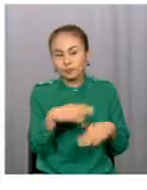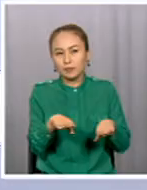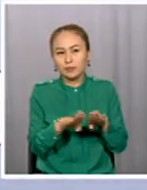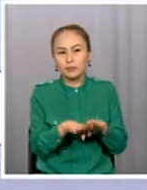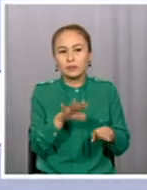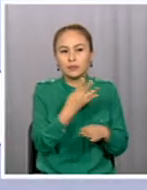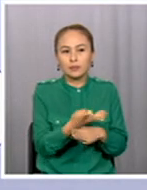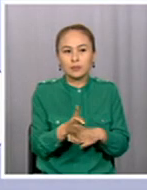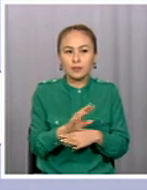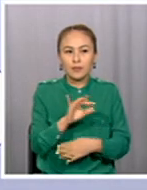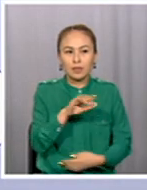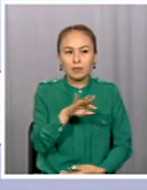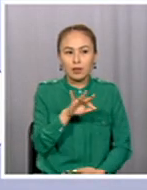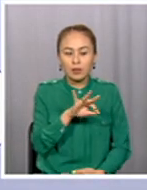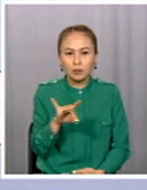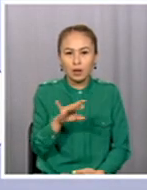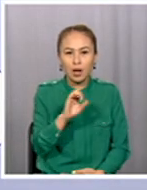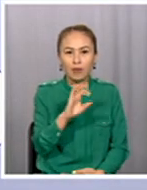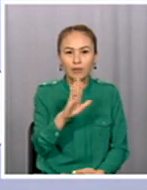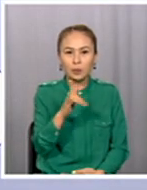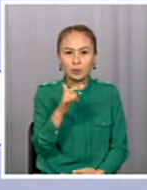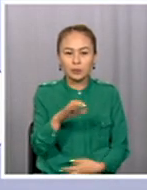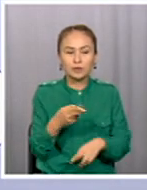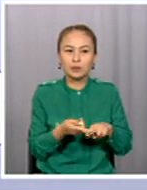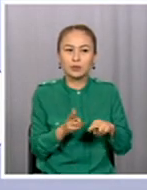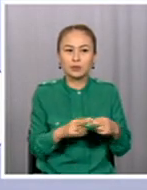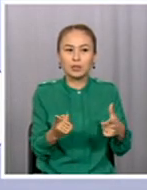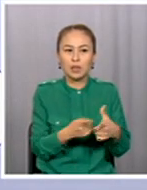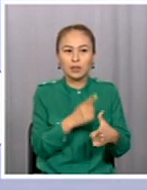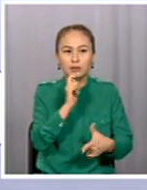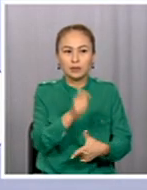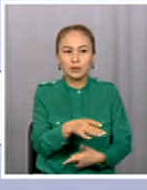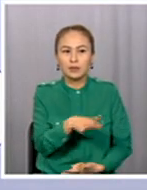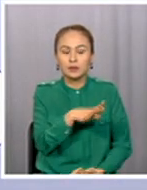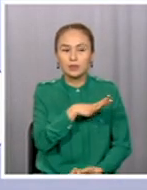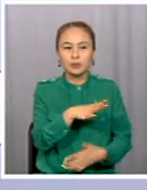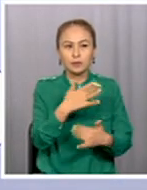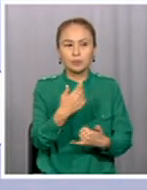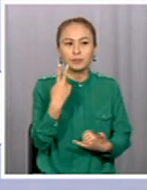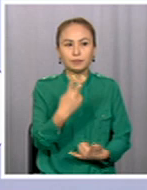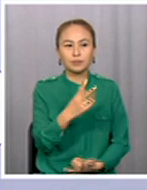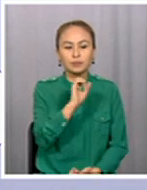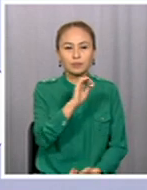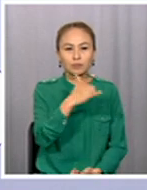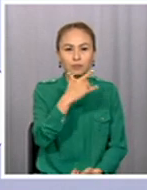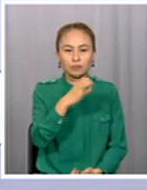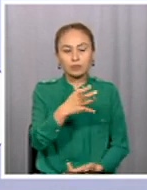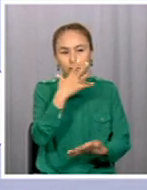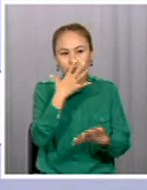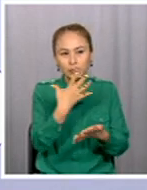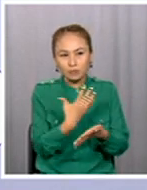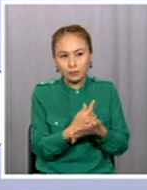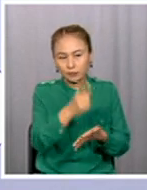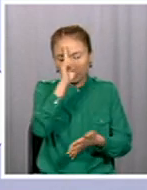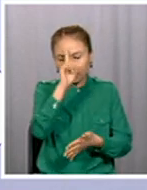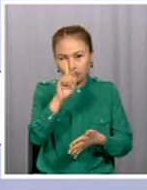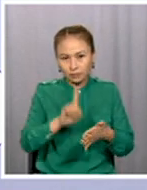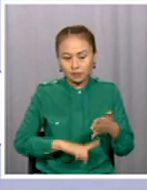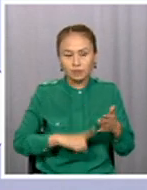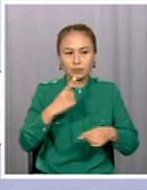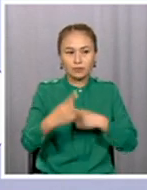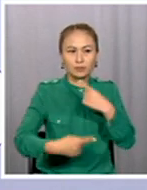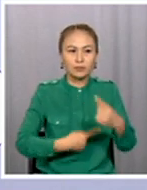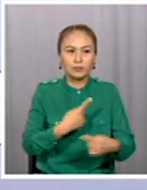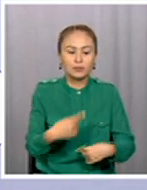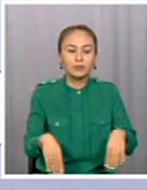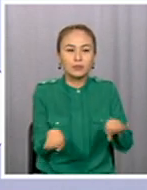император. Оларға август деген атақ енгізілді. Енді 2 август өздерінің сенімді артынан